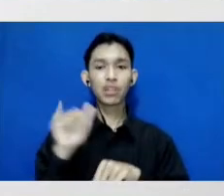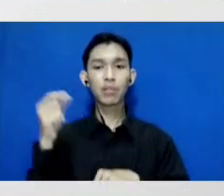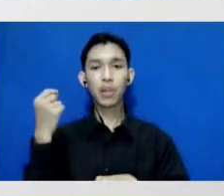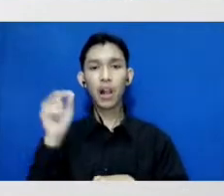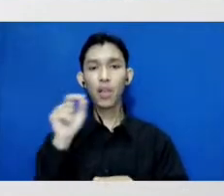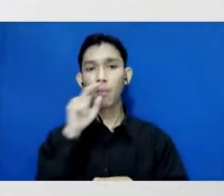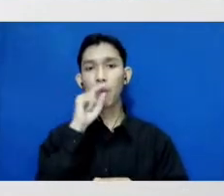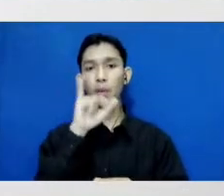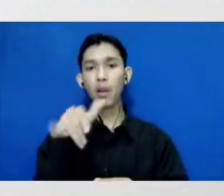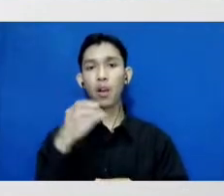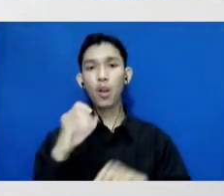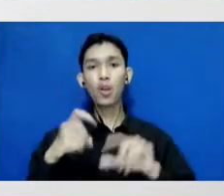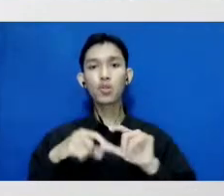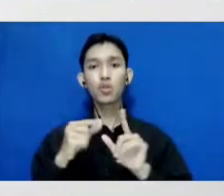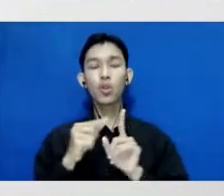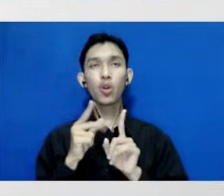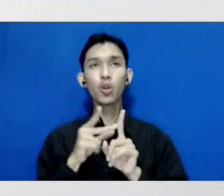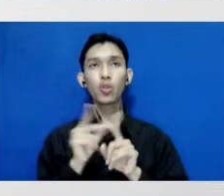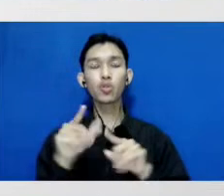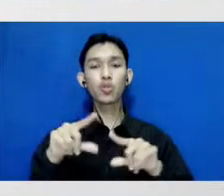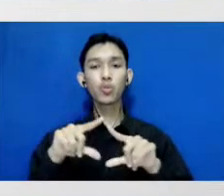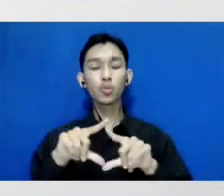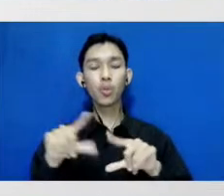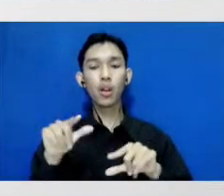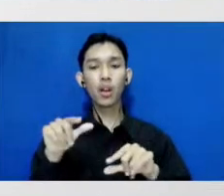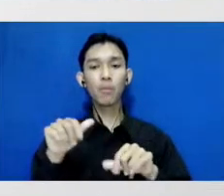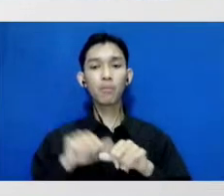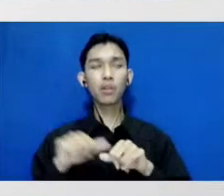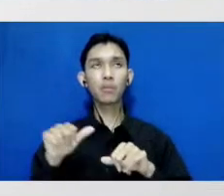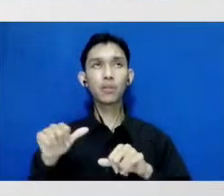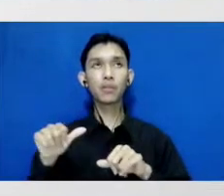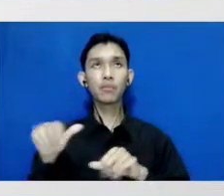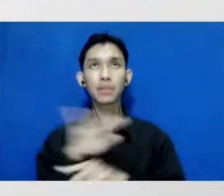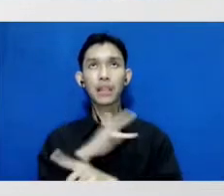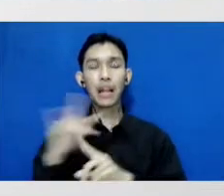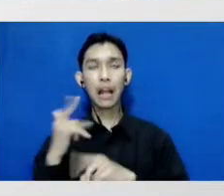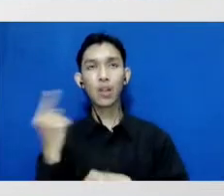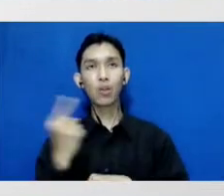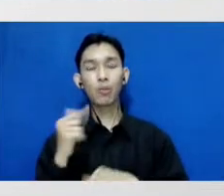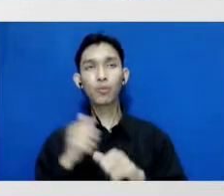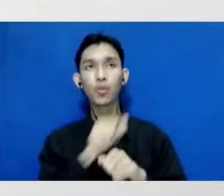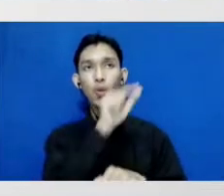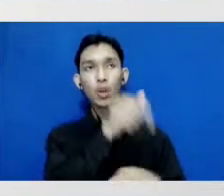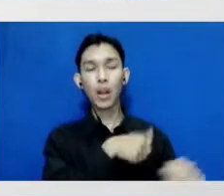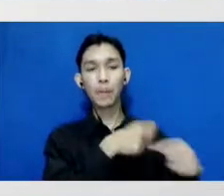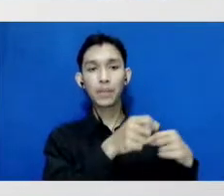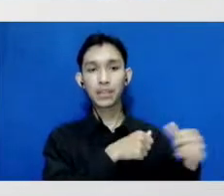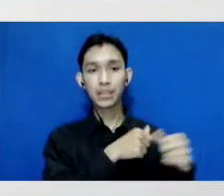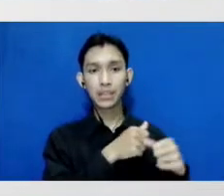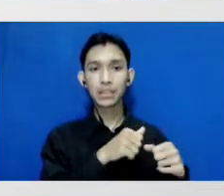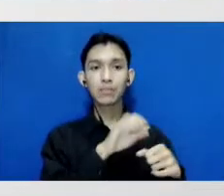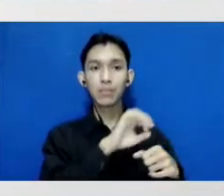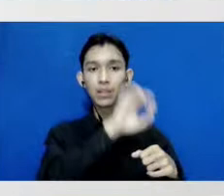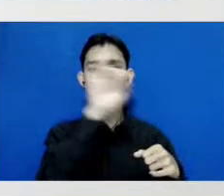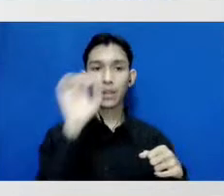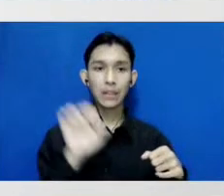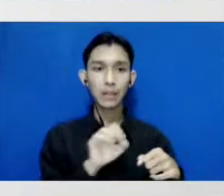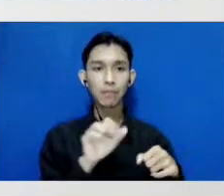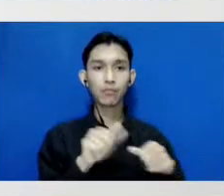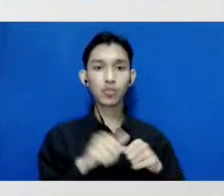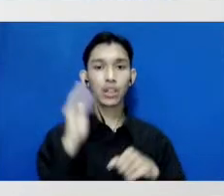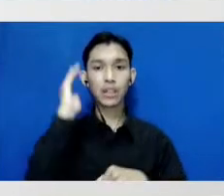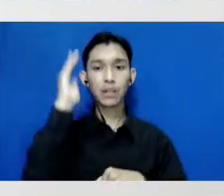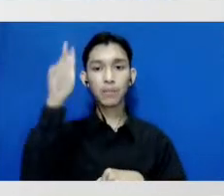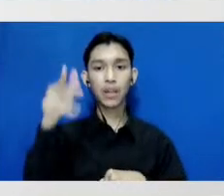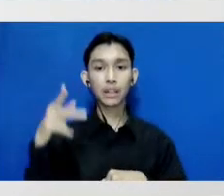Joshua, dengan civil society, dengan kalangan bisnis dan seterusnya. Dan tentunya ke depan EU dengan